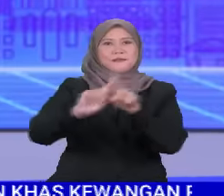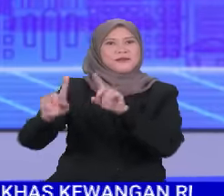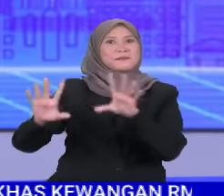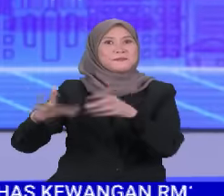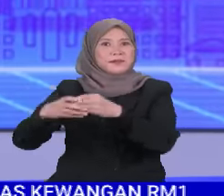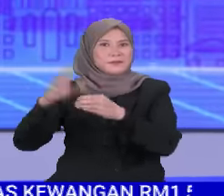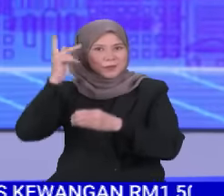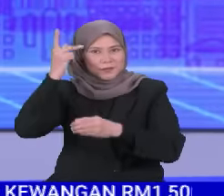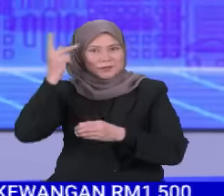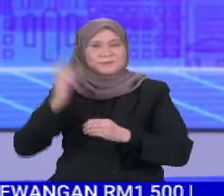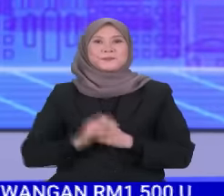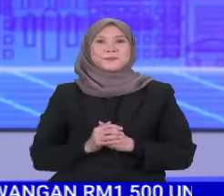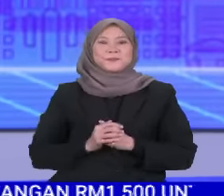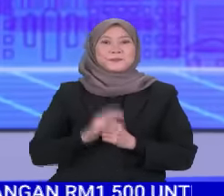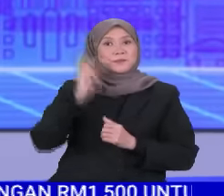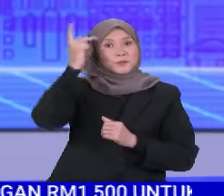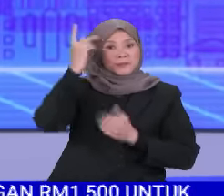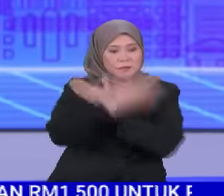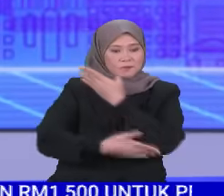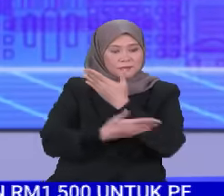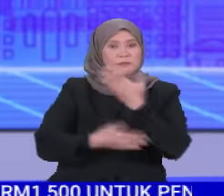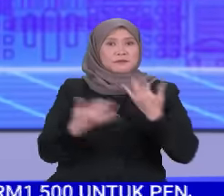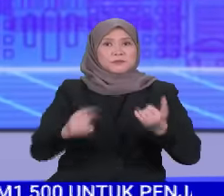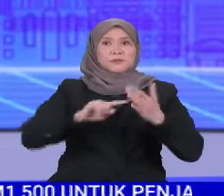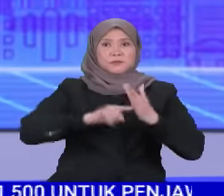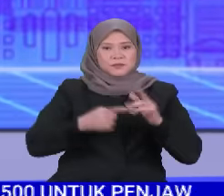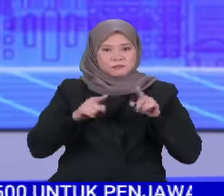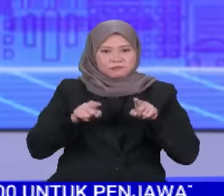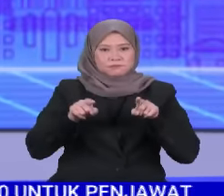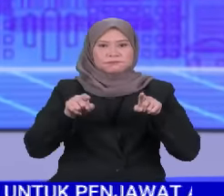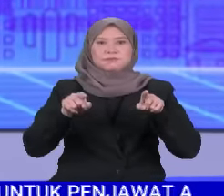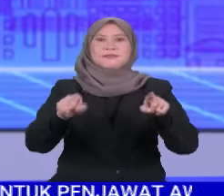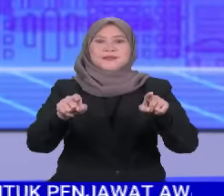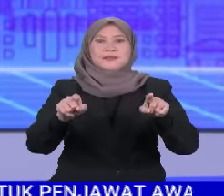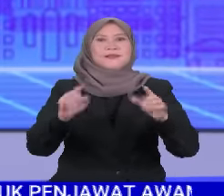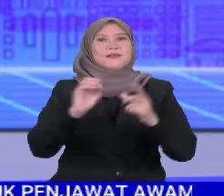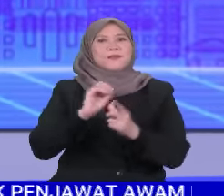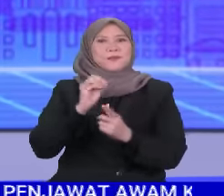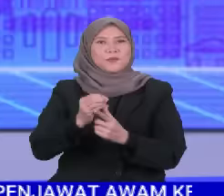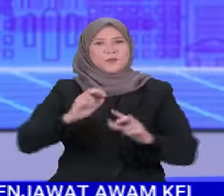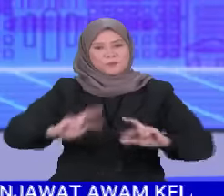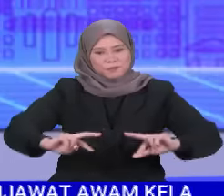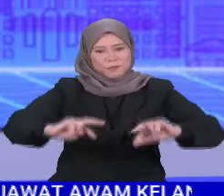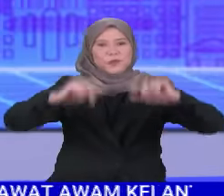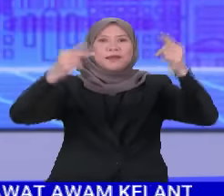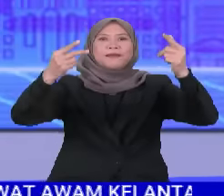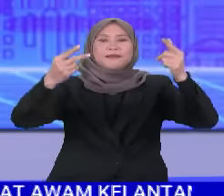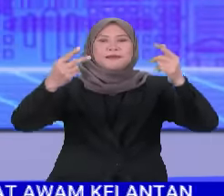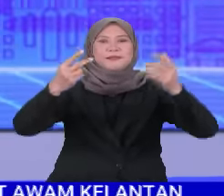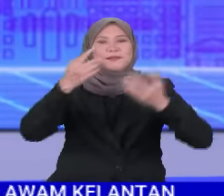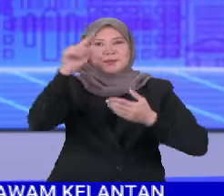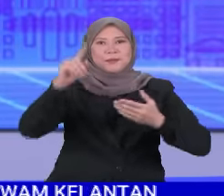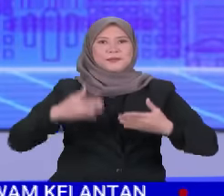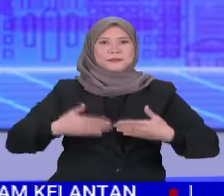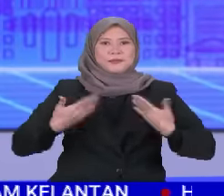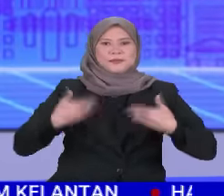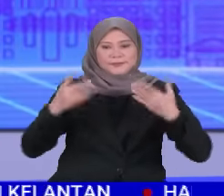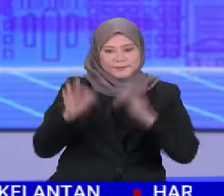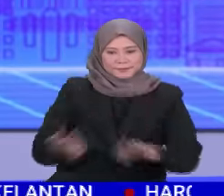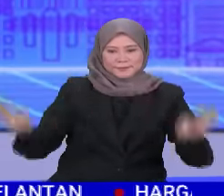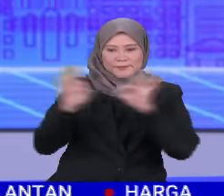menggambarkan bahwa politik negara mulai bergerak ke arah rekonsiliasi atau pemulihan demi kesejahteraan dan